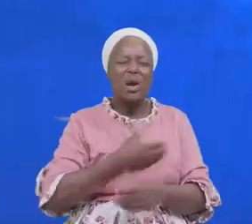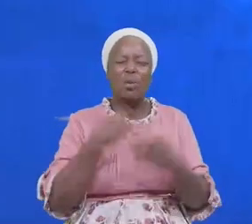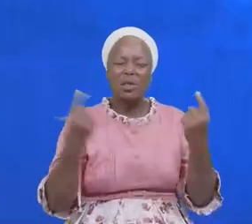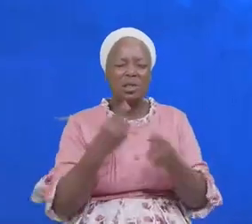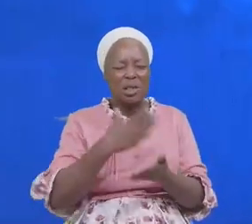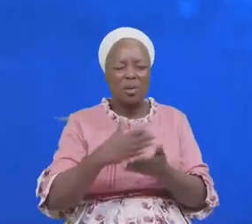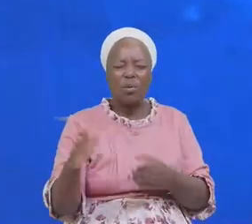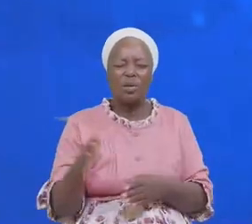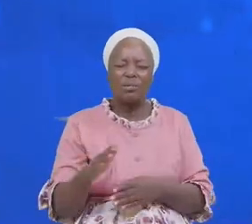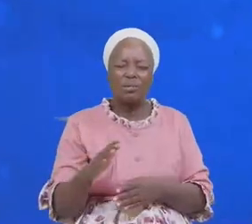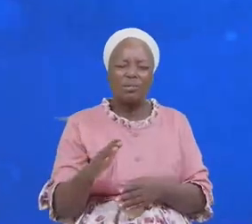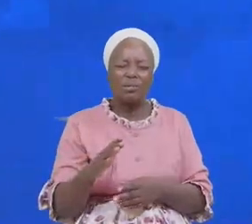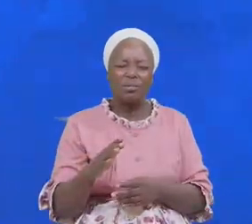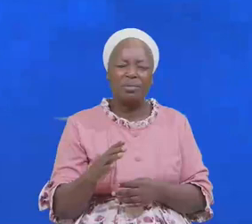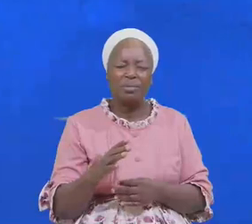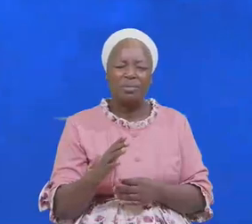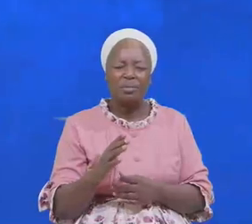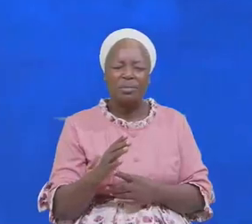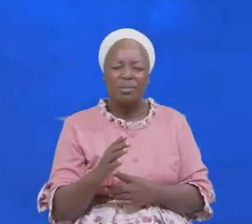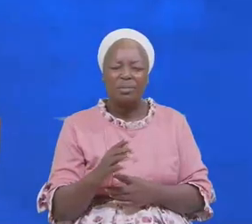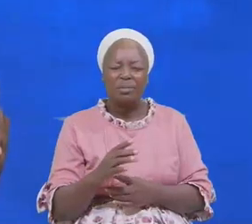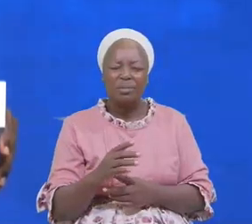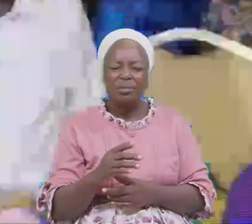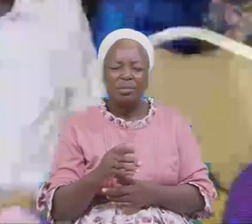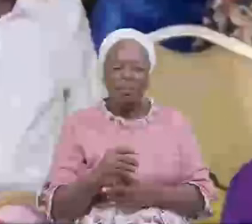qui a ôté nos péchés et qui les a pris.